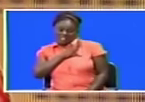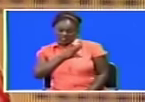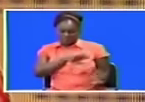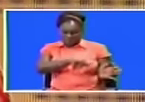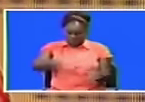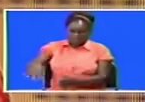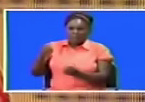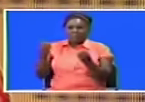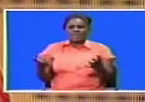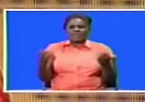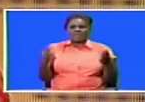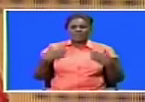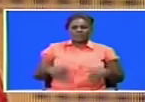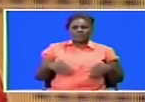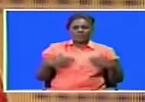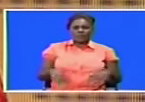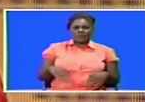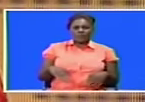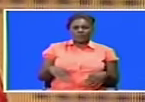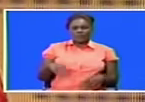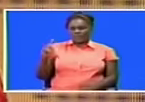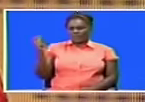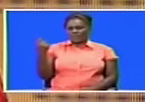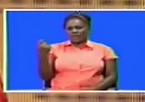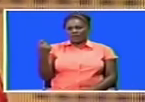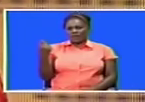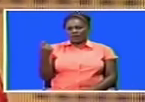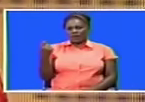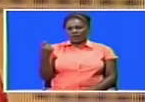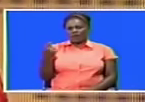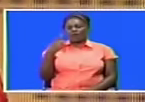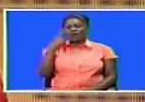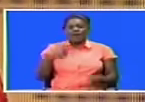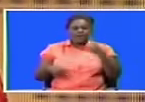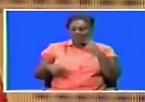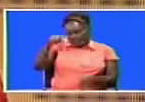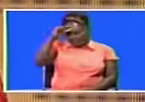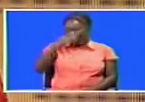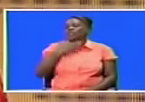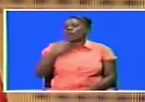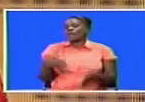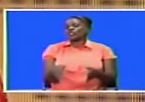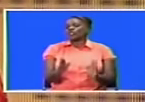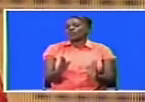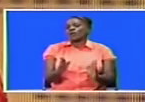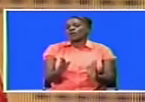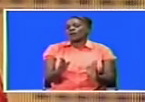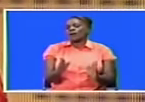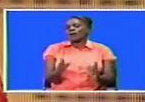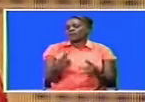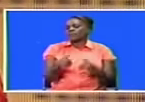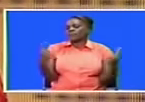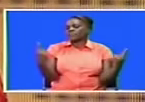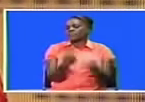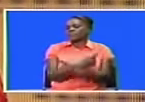kek mara nyi uta waken katika seumbb nini wakil KU wanaka kujbarabara mambo ni